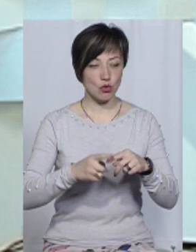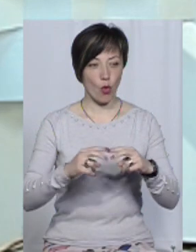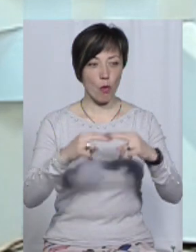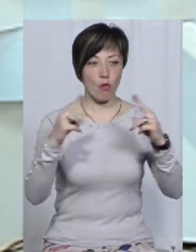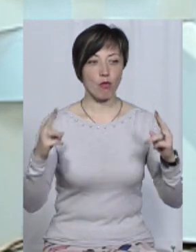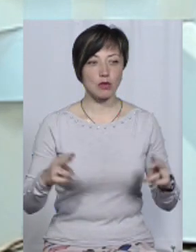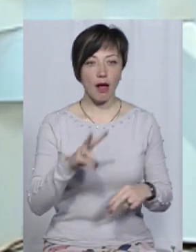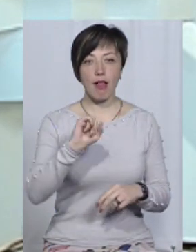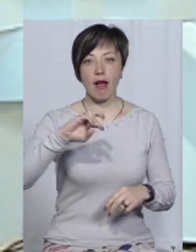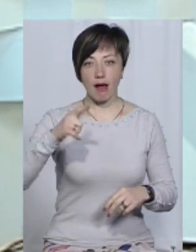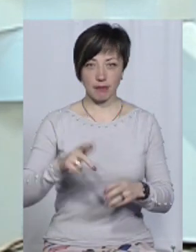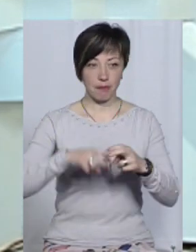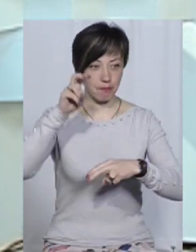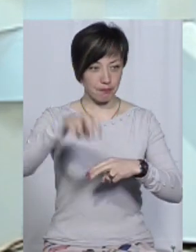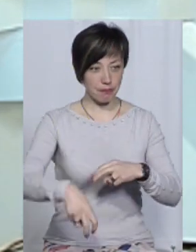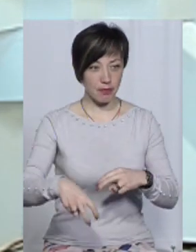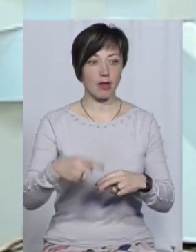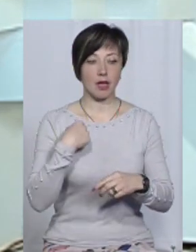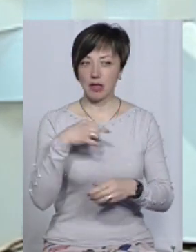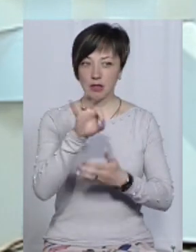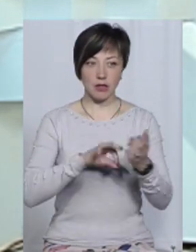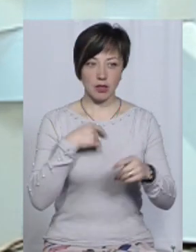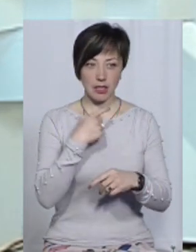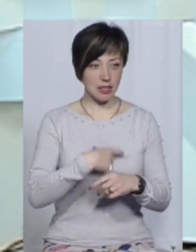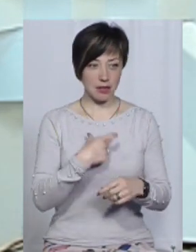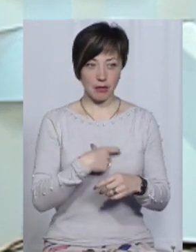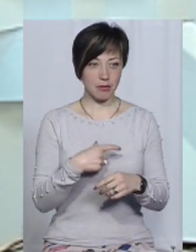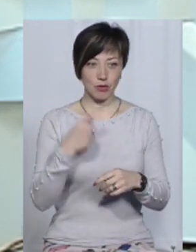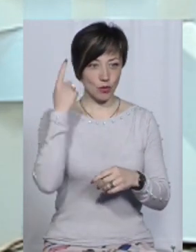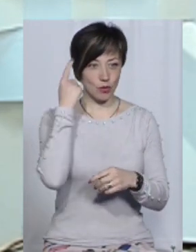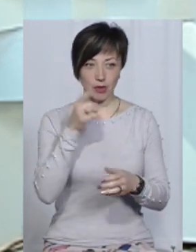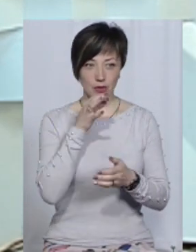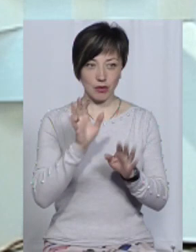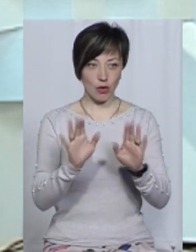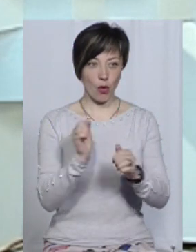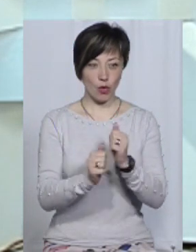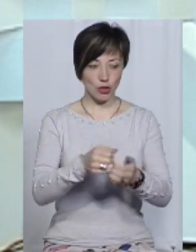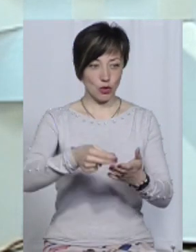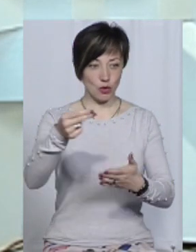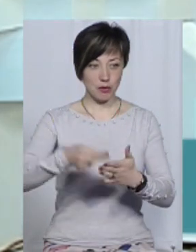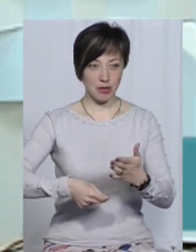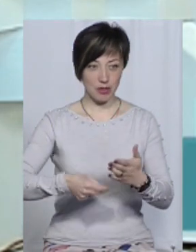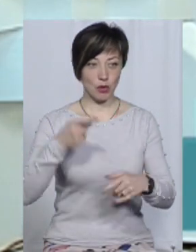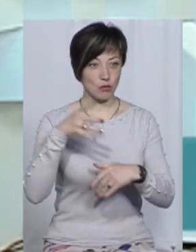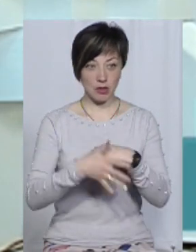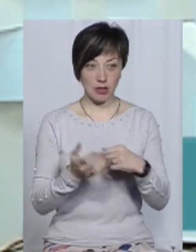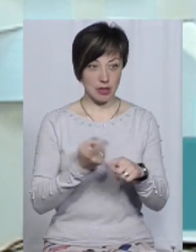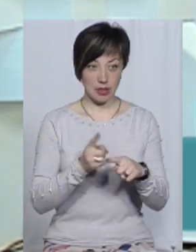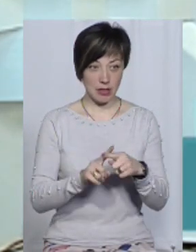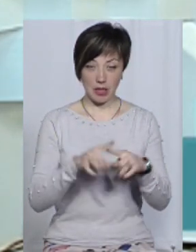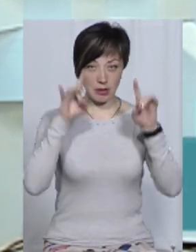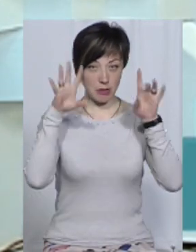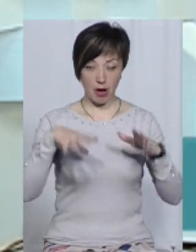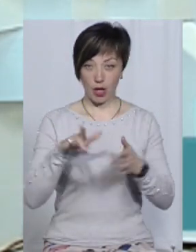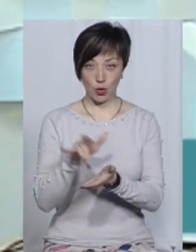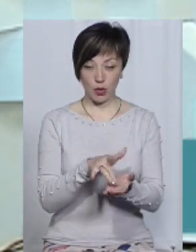мосту Ланчо біжить, банджо-джампінг. Ну, але, звичайно, я зразу кажу, я не себе і ніхто думає, такий, там кожен розписується. Ви розумієте, що таке екстремальний